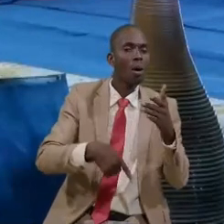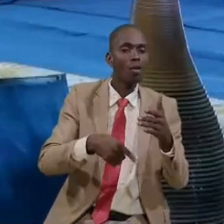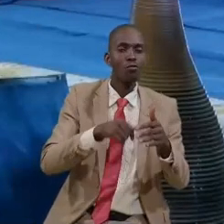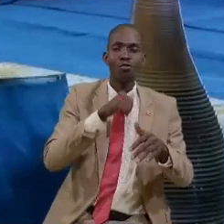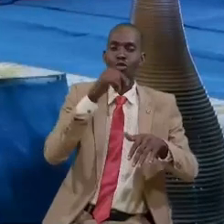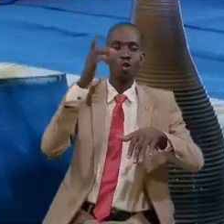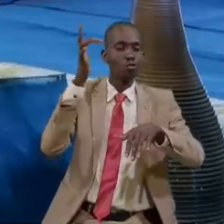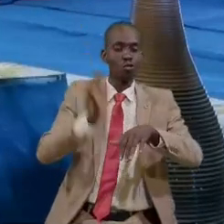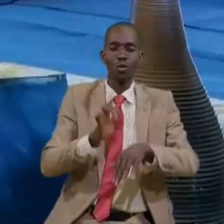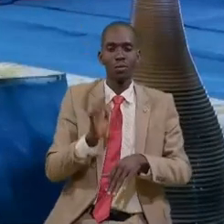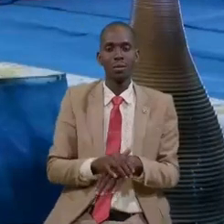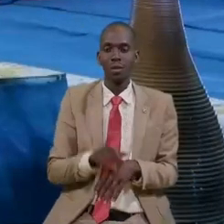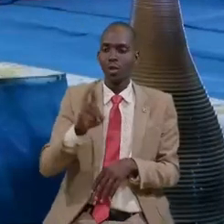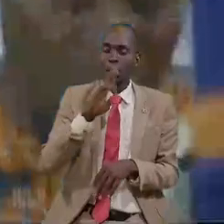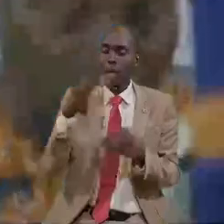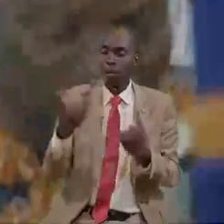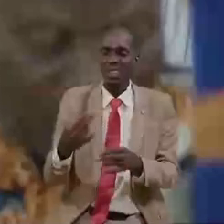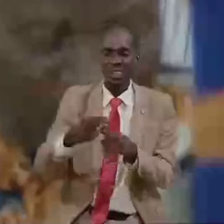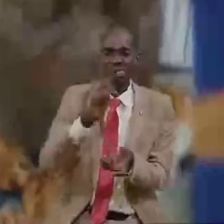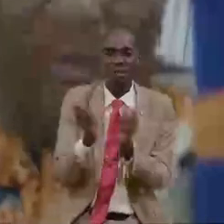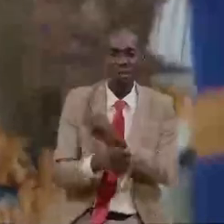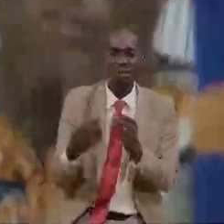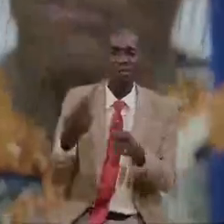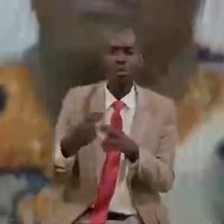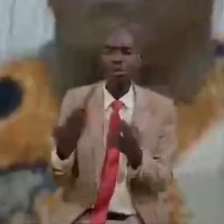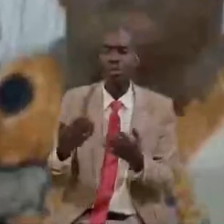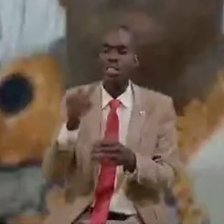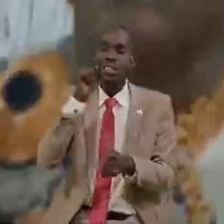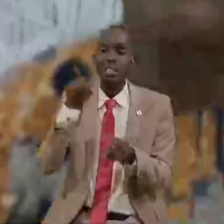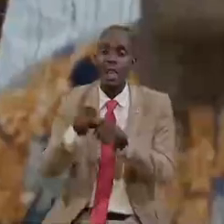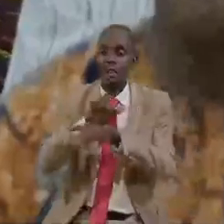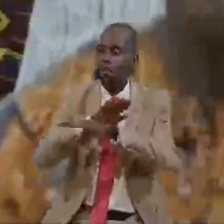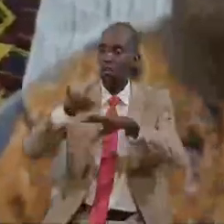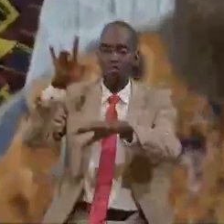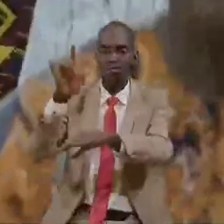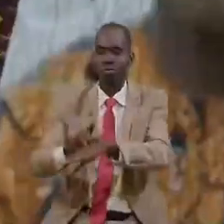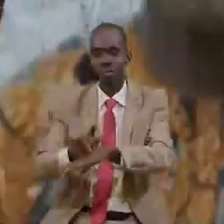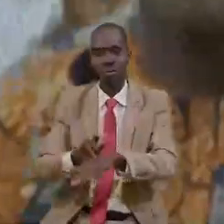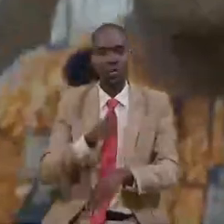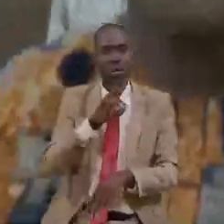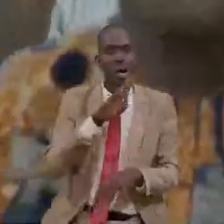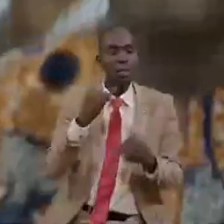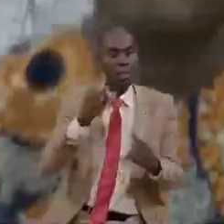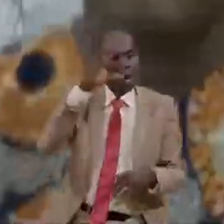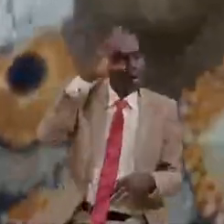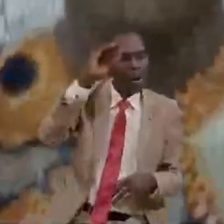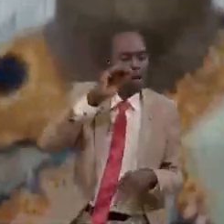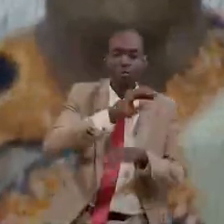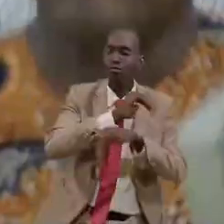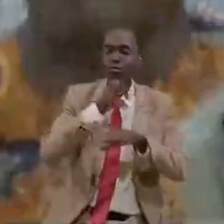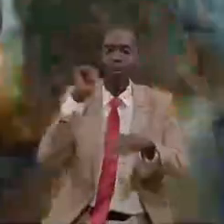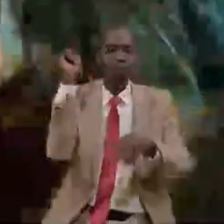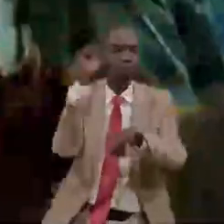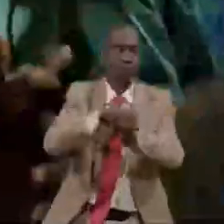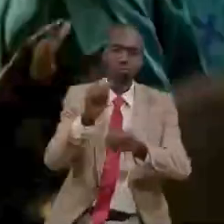intouchable. Vous êtes une sœur intouchable. Vous êtes monsieur invincible.